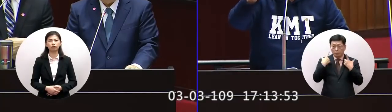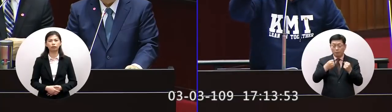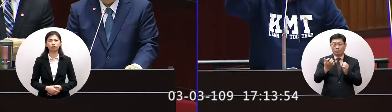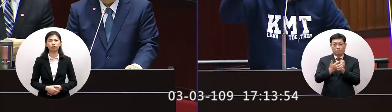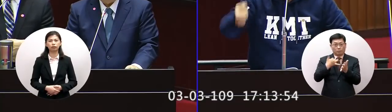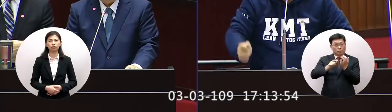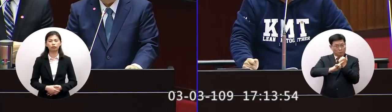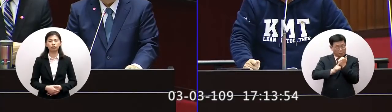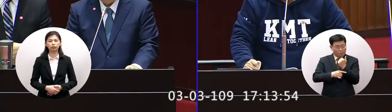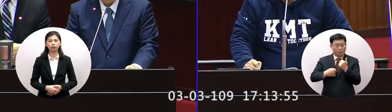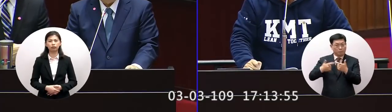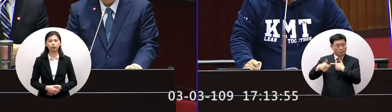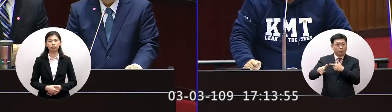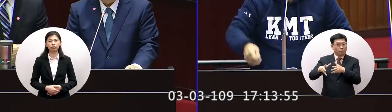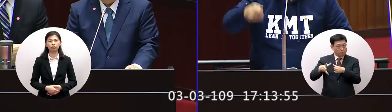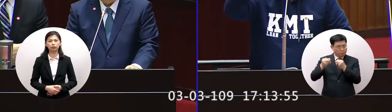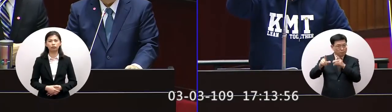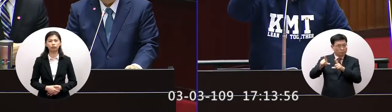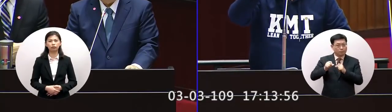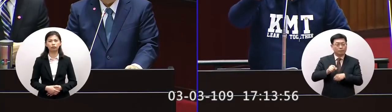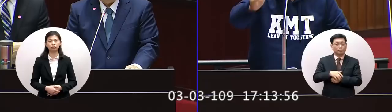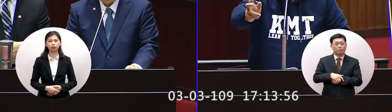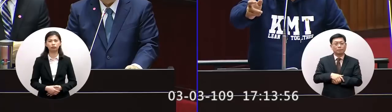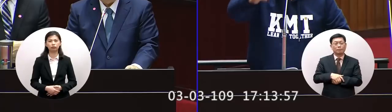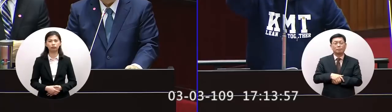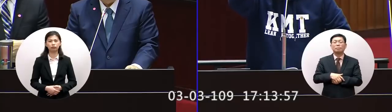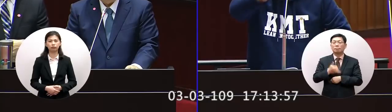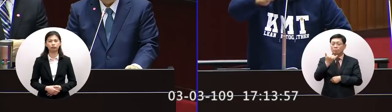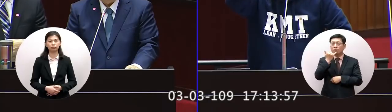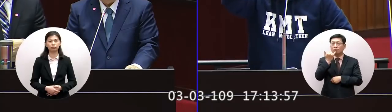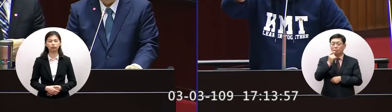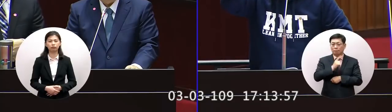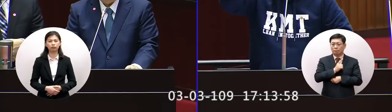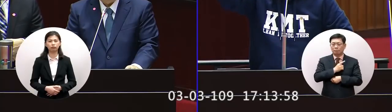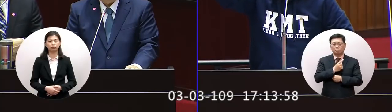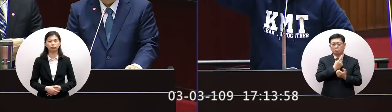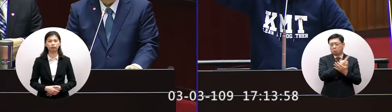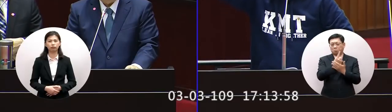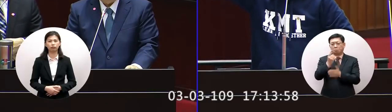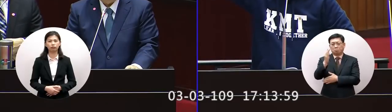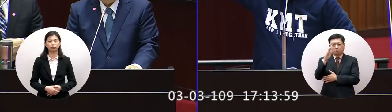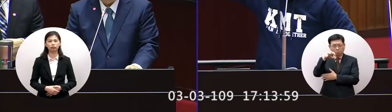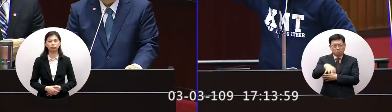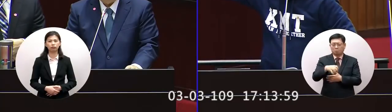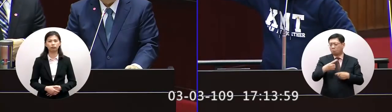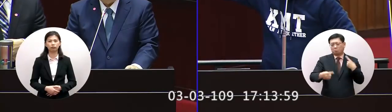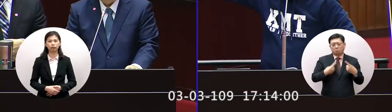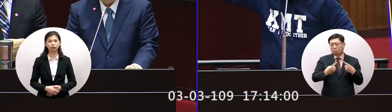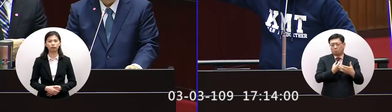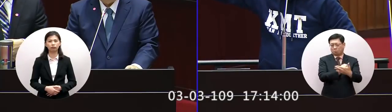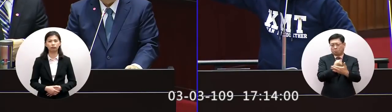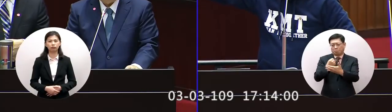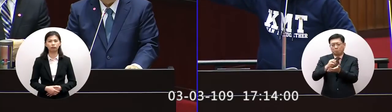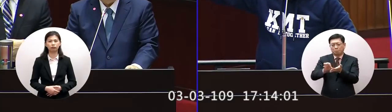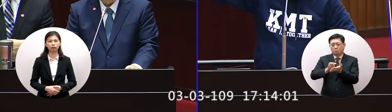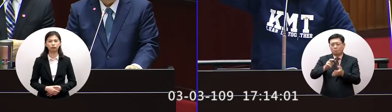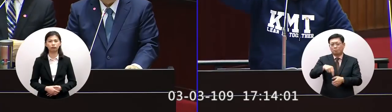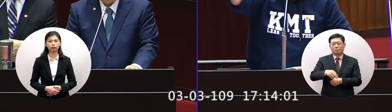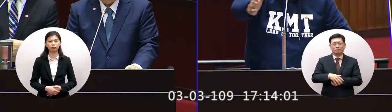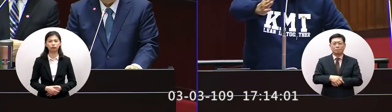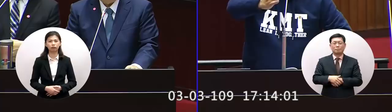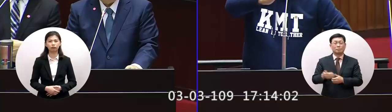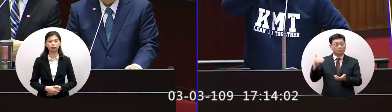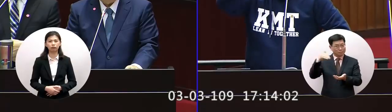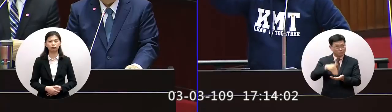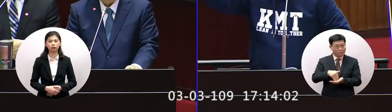除预算法的规定，你可以各机关别、正式别通通留用，然